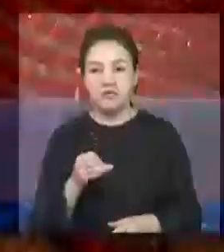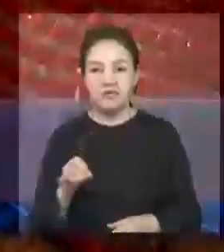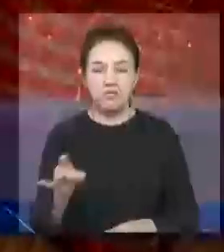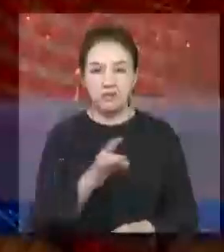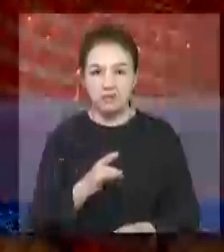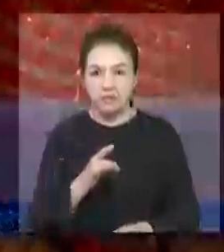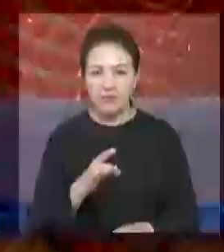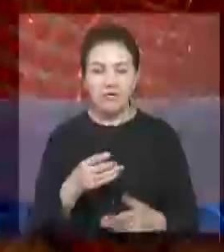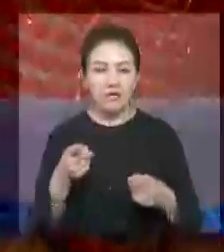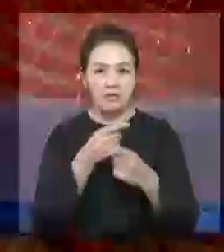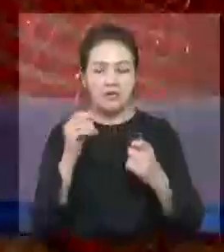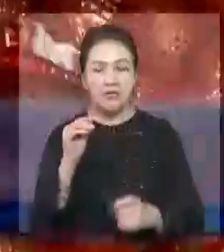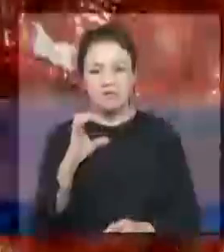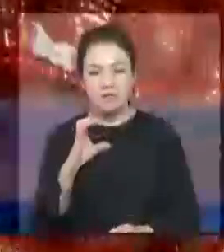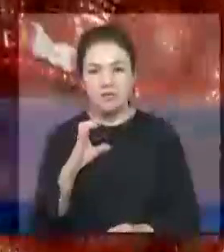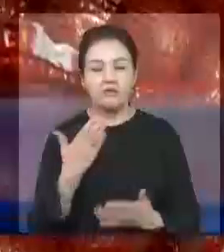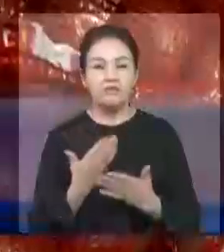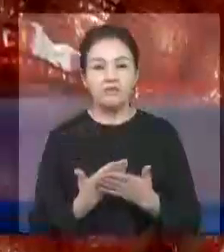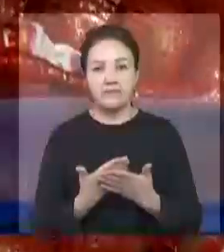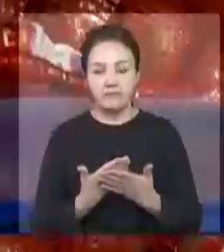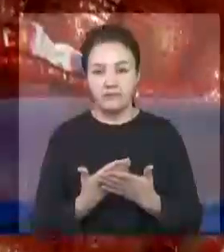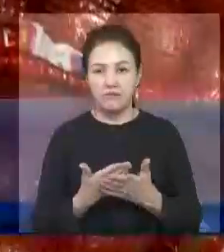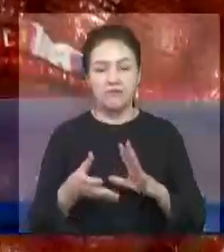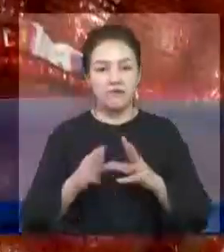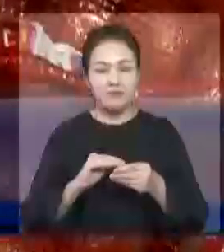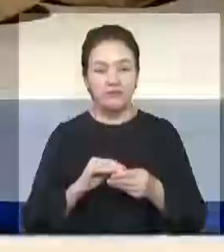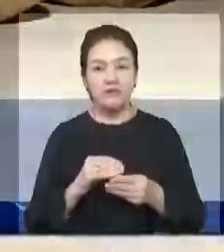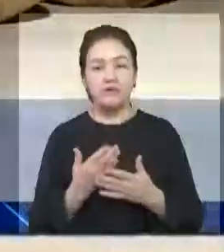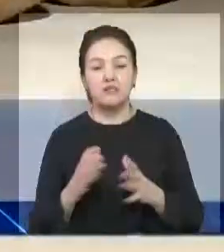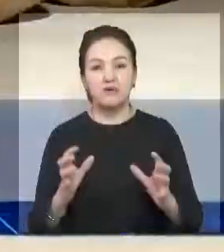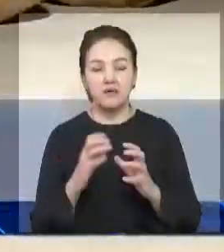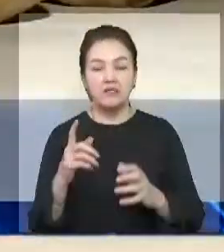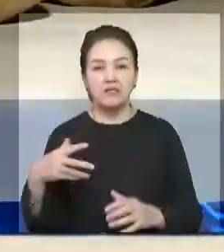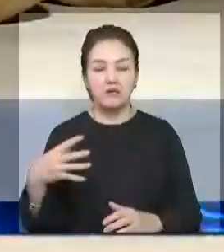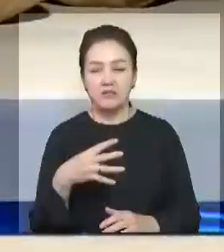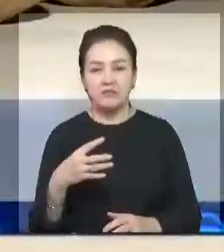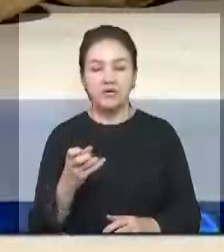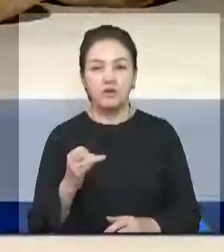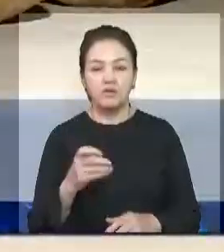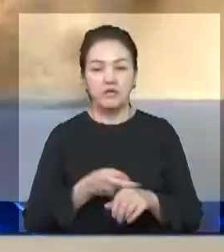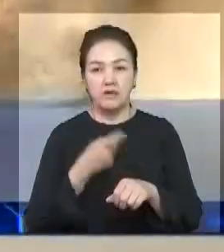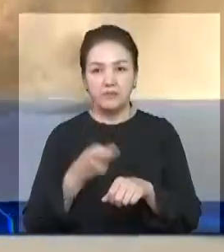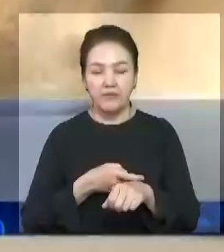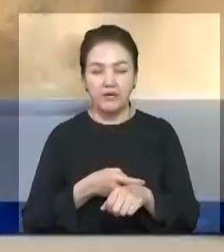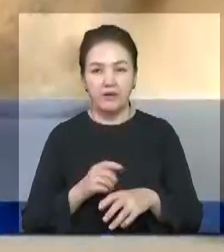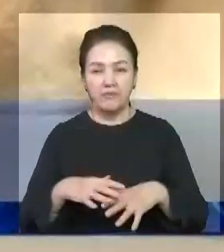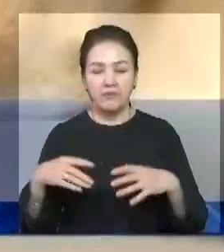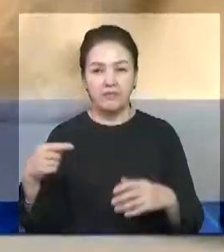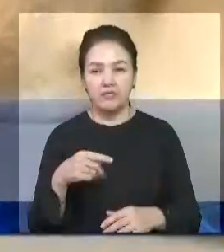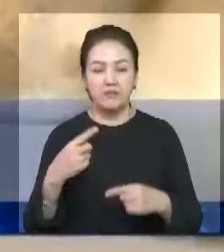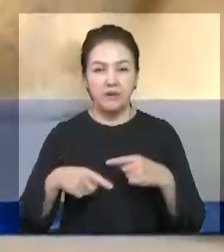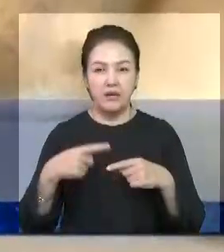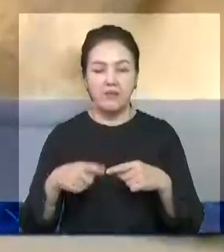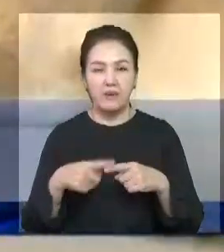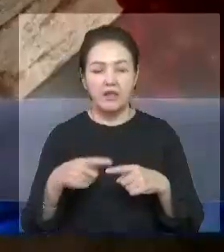районов где объявлена чрезвычайная ситуация в целом в фонде хранится 4500 тонн картофеля более 1000 тонн